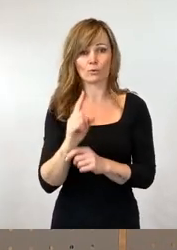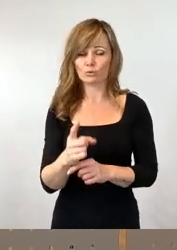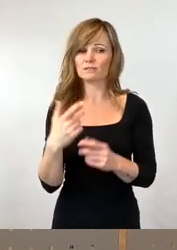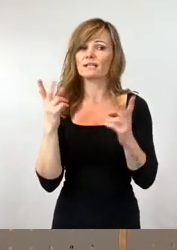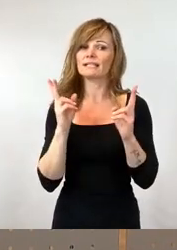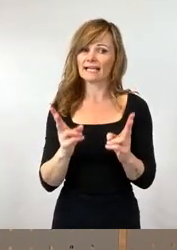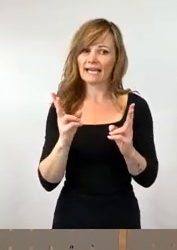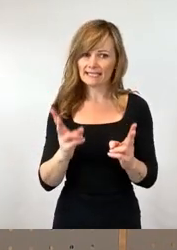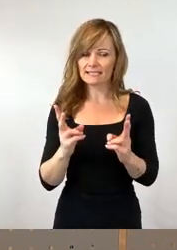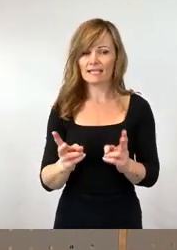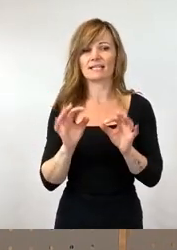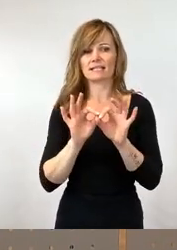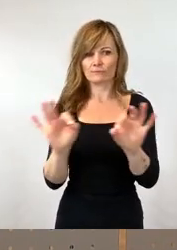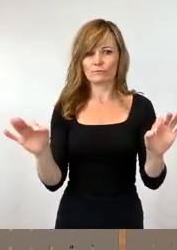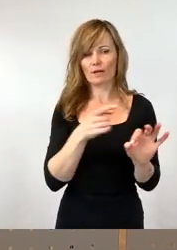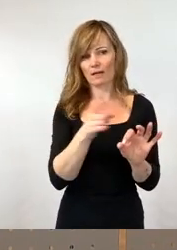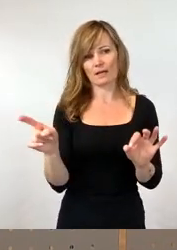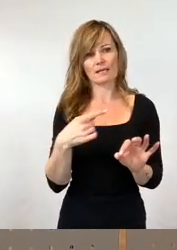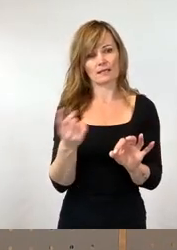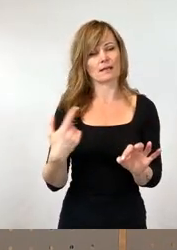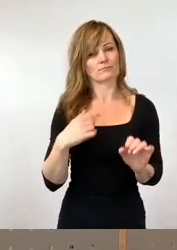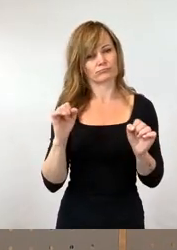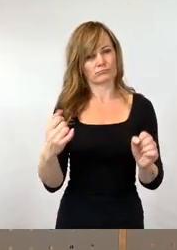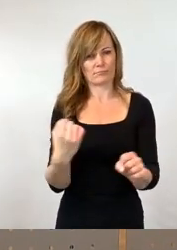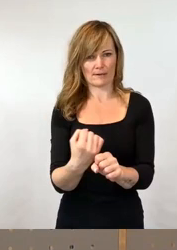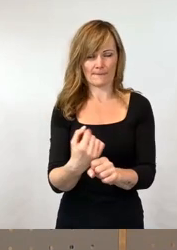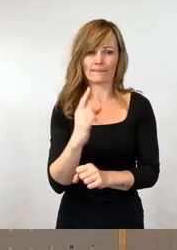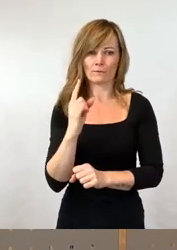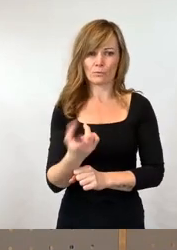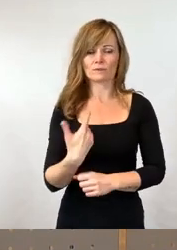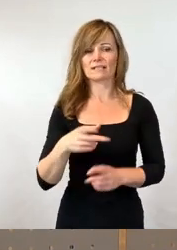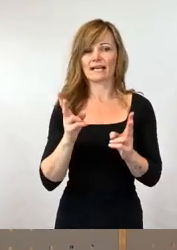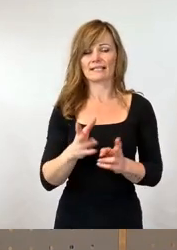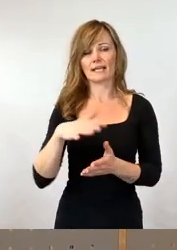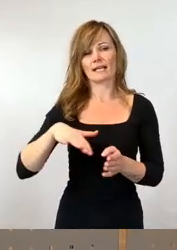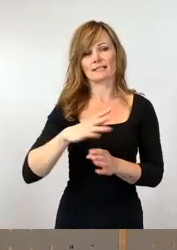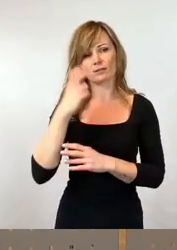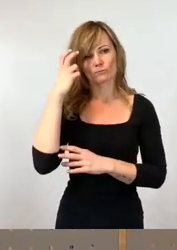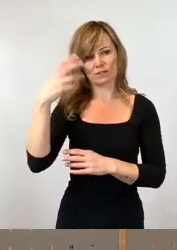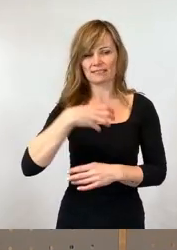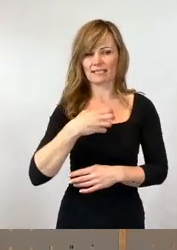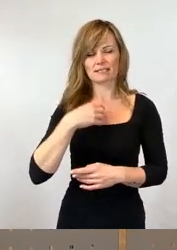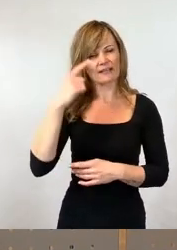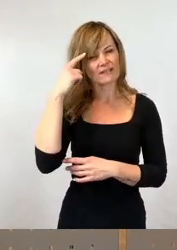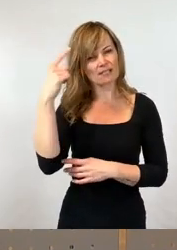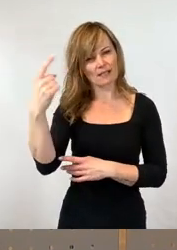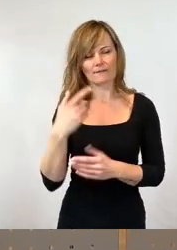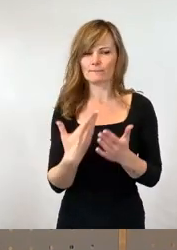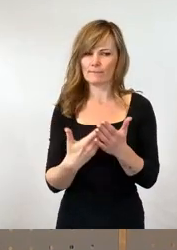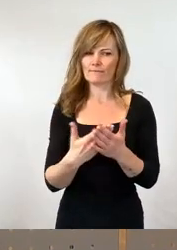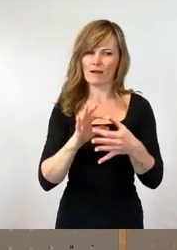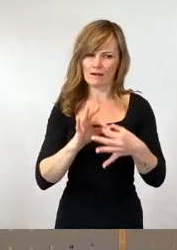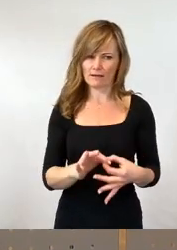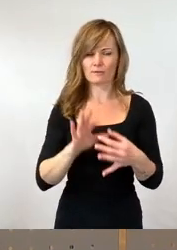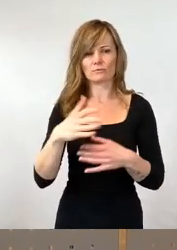zu üben. Außerdem gelobe ich, die Rechte der Landeshauptstadt Dresden gewissenhaft zu wahren und ihr Wohl und das